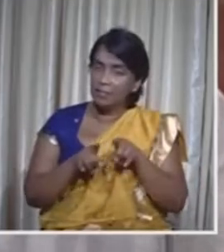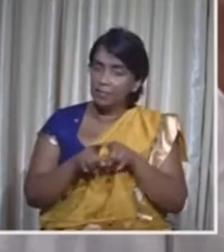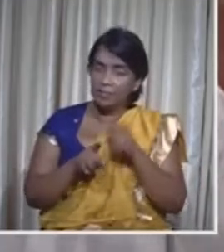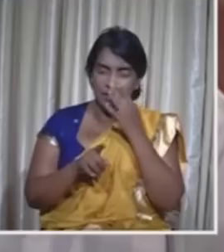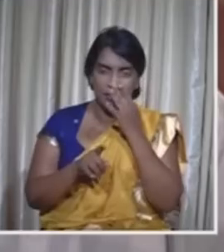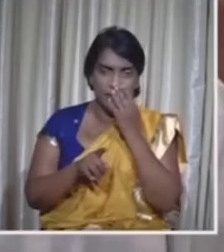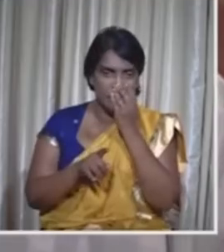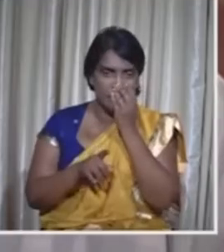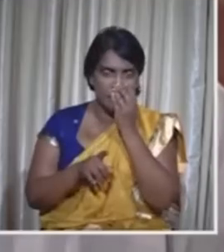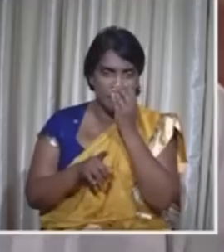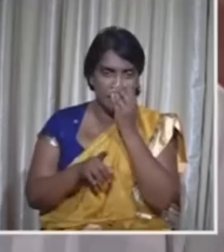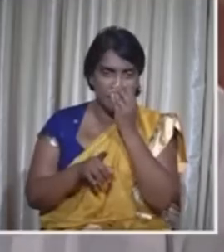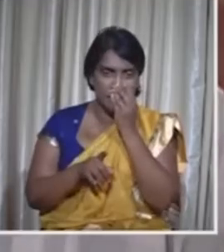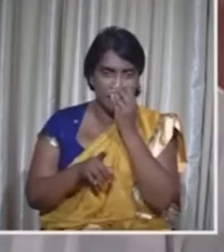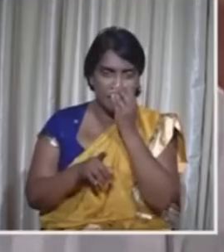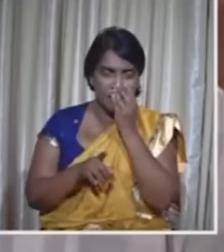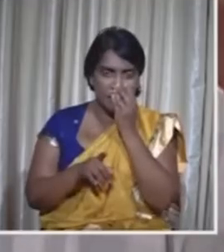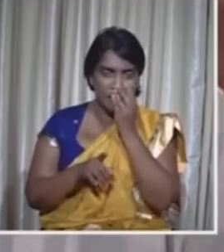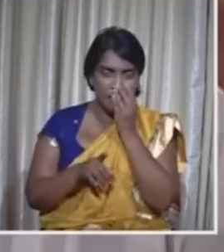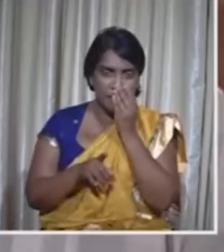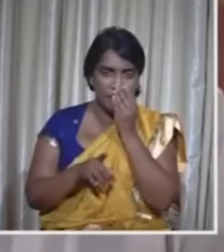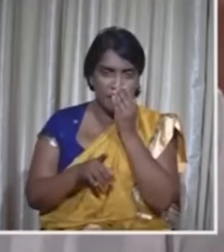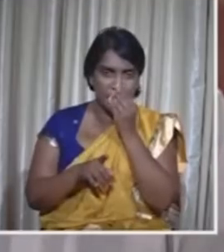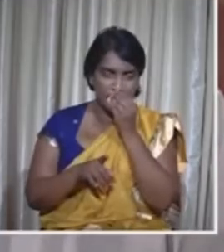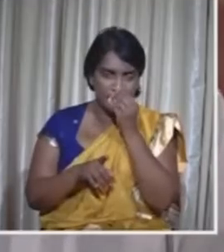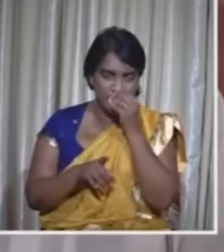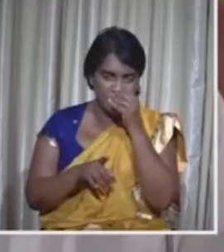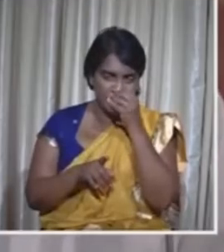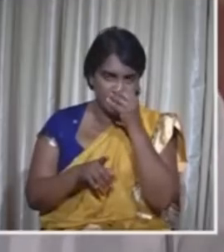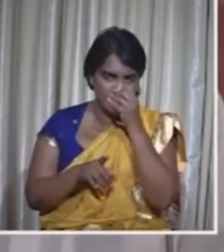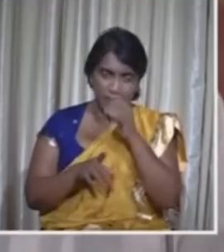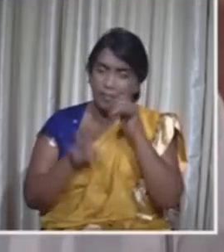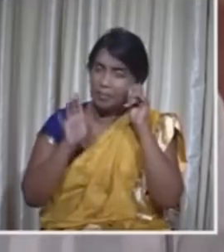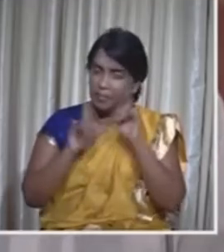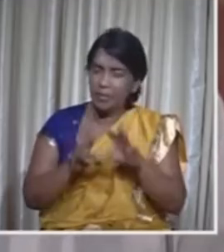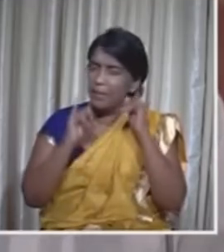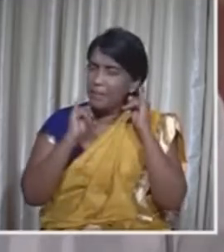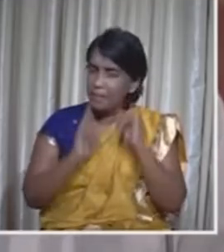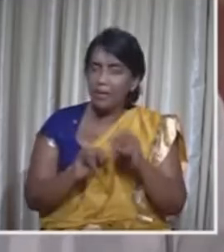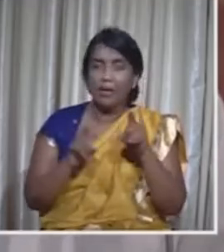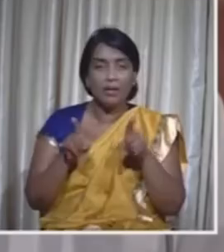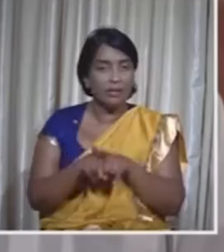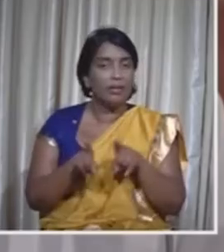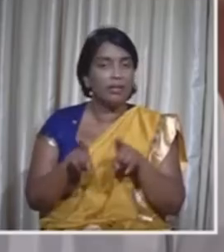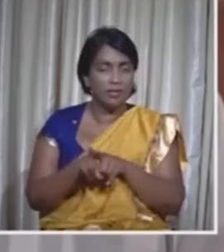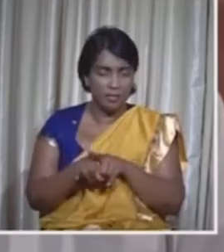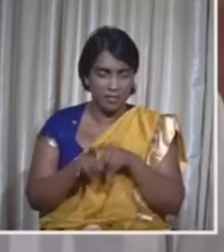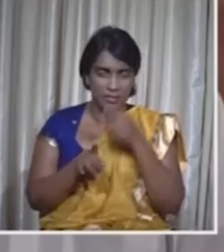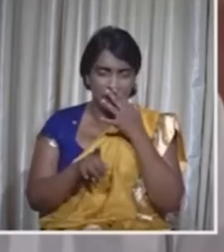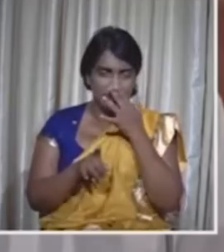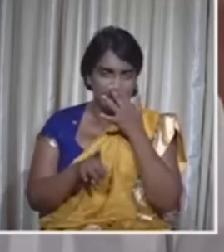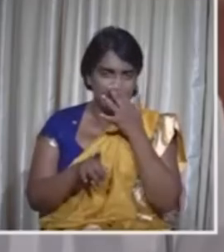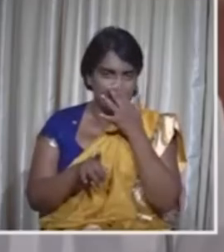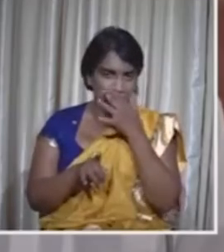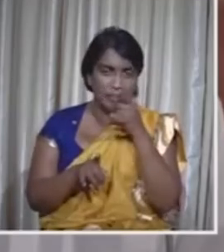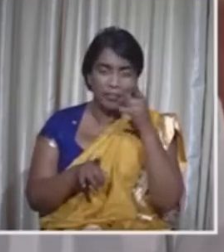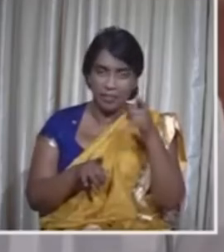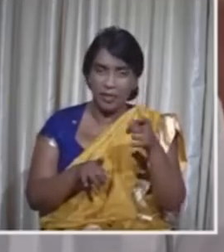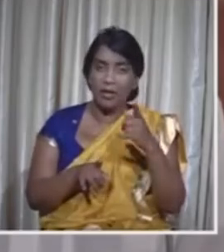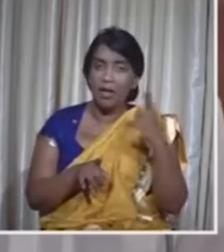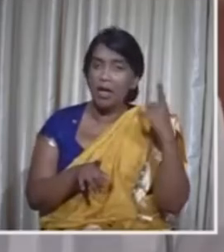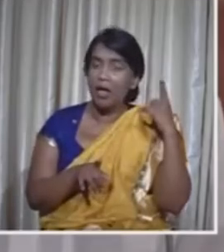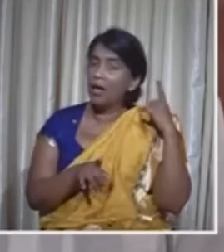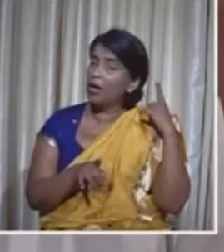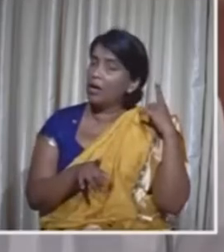கொல்லப்பட்டார்கள். இந்த கேவலமான விஷயங்களை எல்லாம் செய்தது இந்த இலங்கை நாட்டினுடைய படைகளை வைத்து இன்று இருக்கிற இதே கோத்தபாய ராஜபக்சவும் மஹிந்த